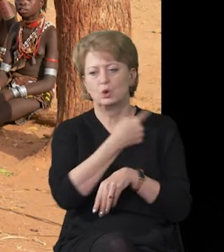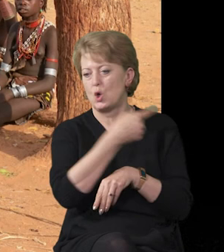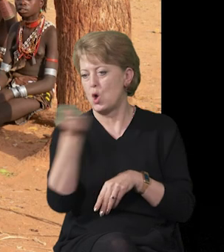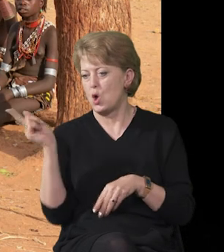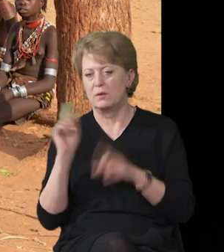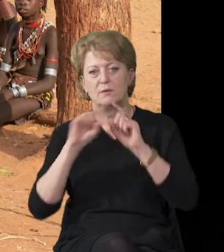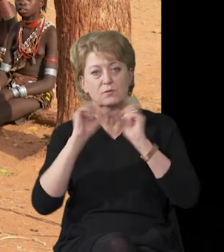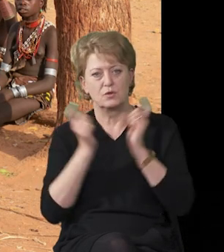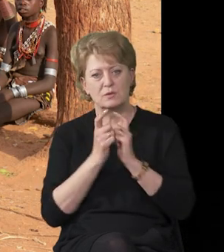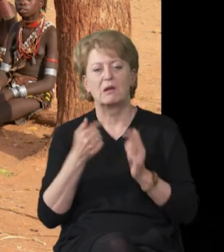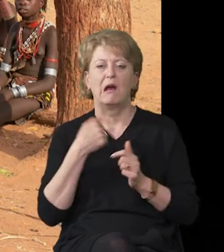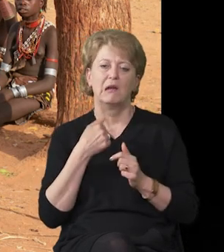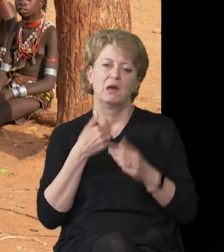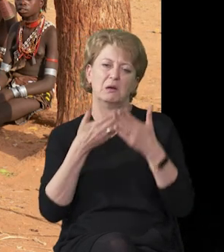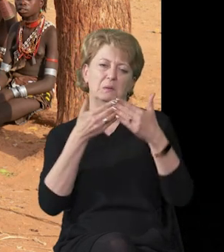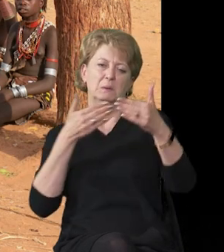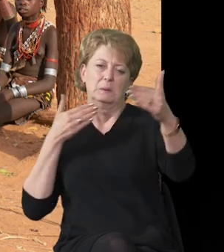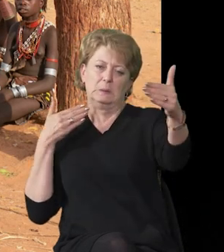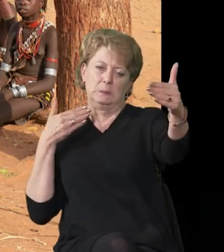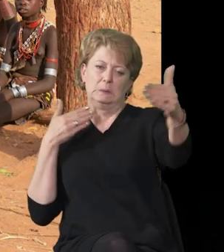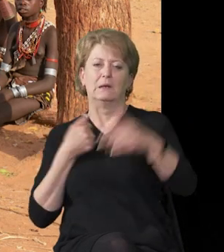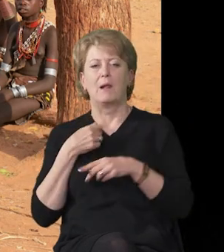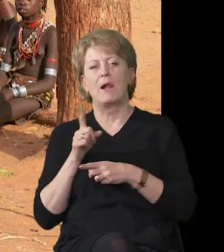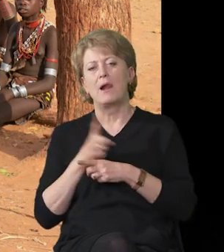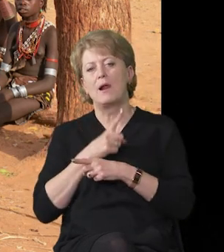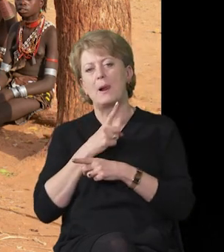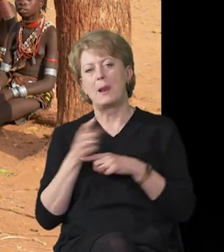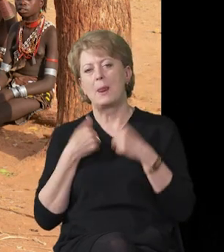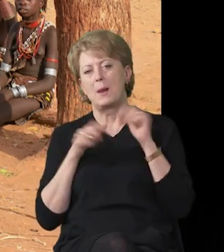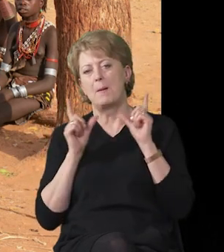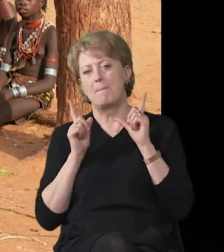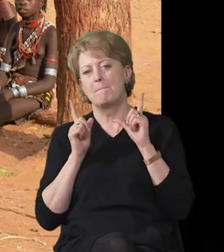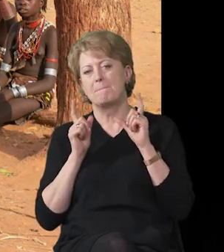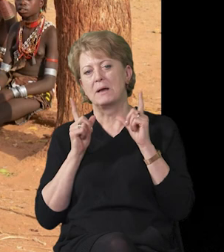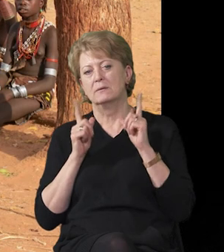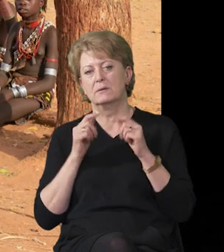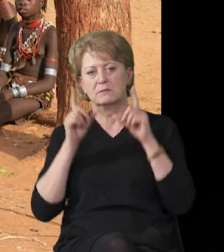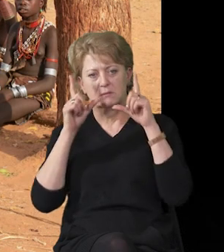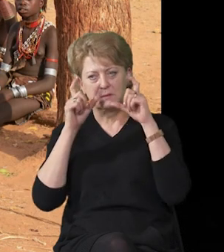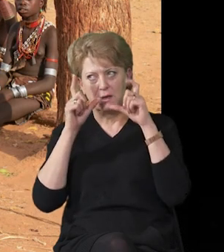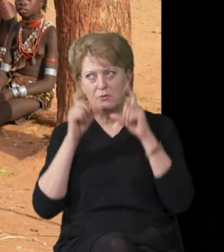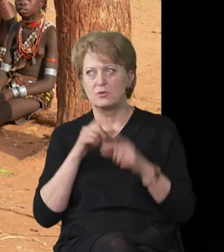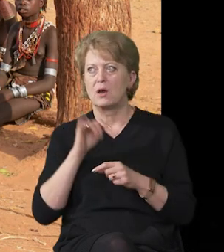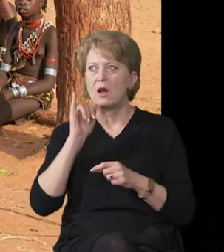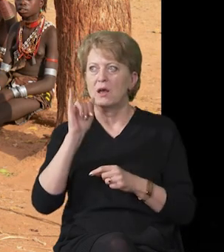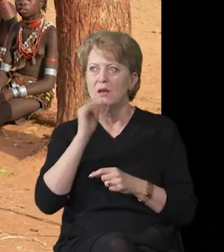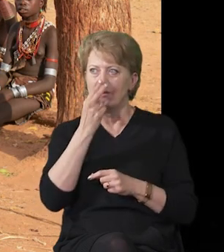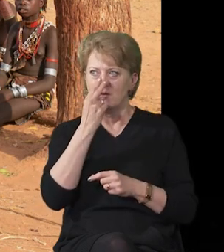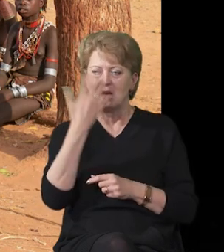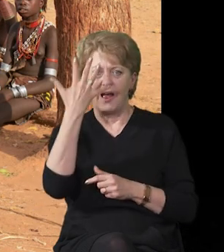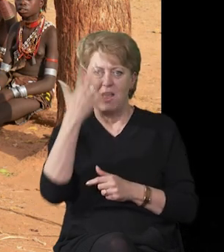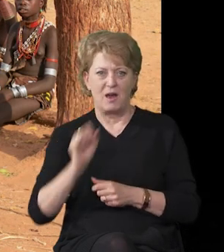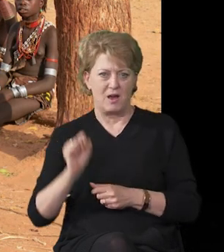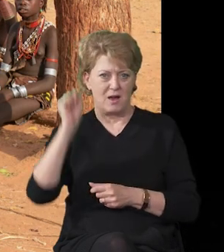stojąc sobie w pewnej odległości, postanowiłem zaryzykować i pstryknąć. No i te uniesione w górę ręce to nie jest